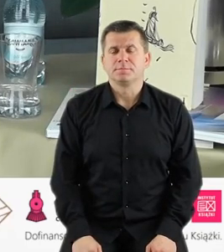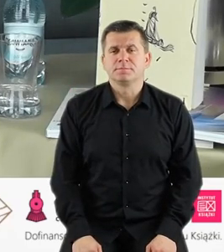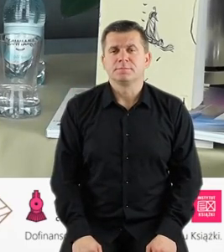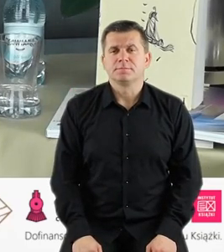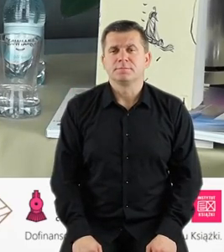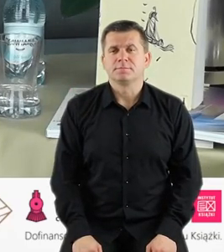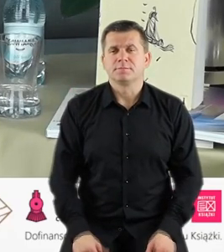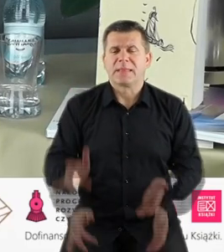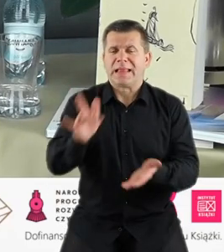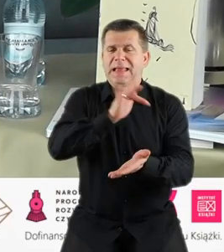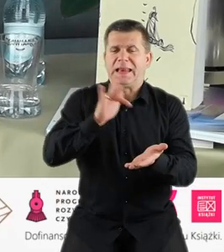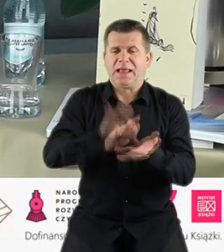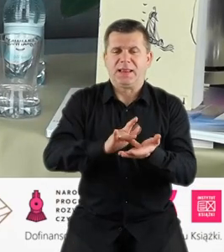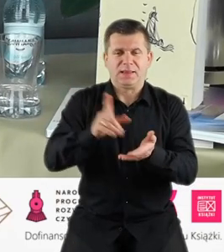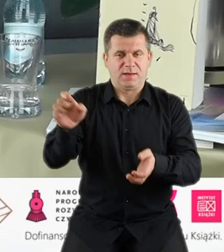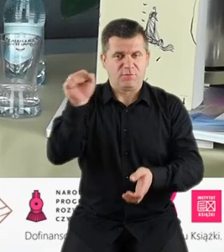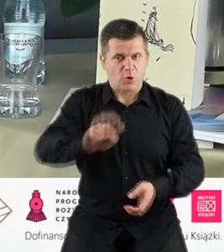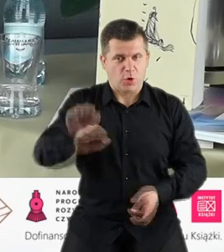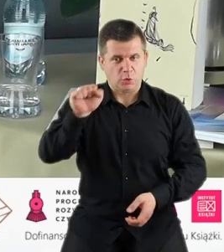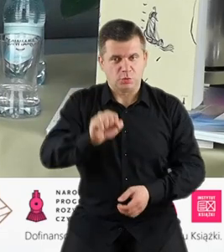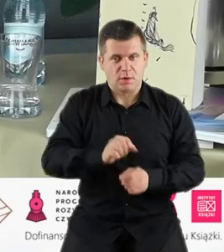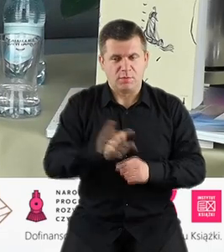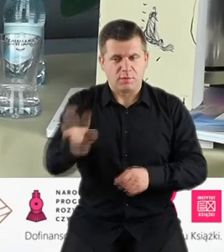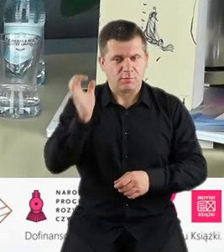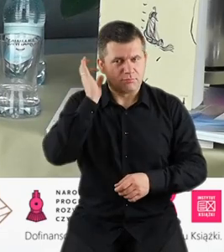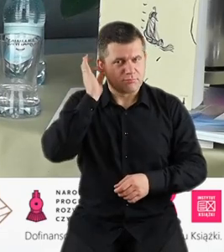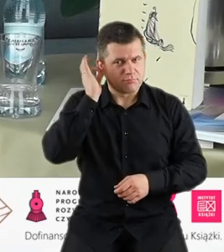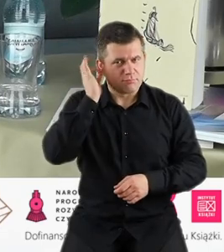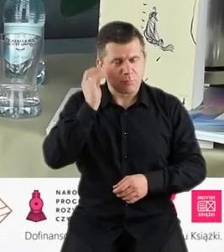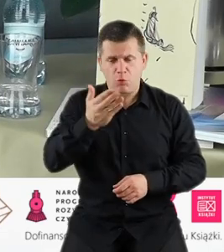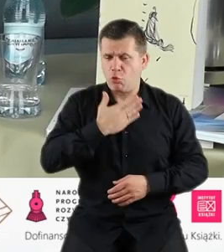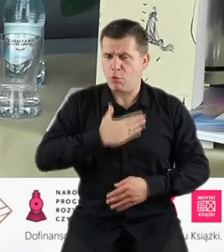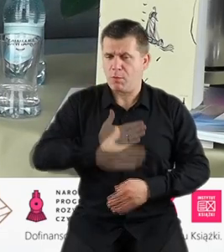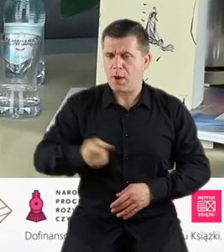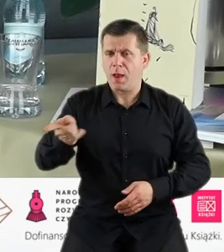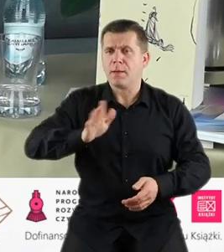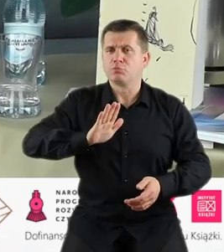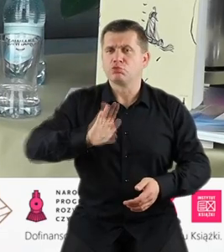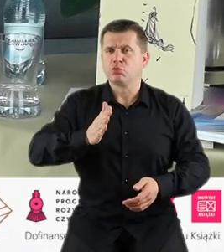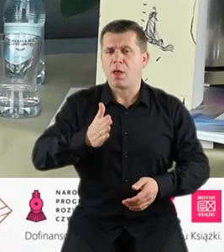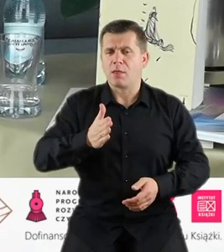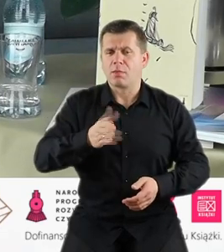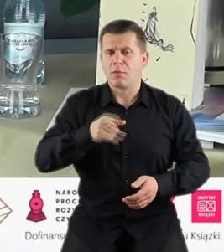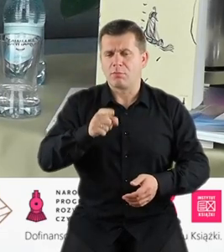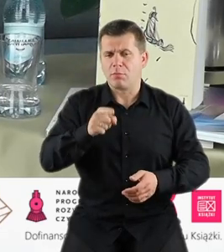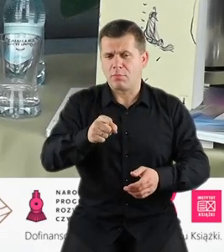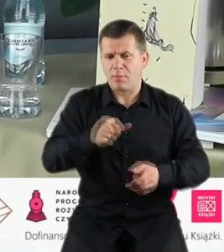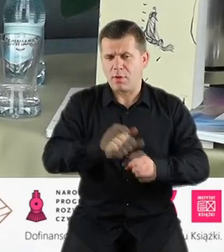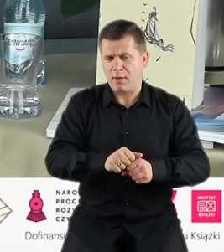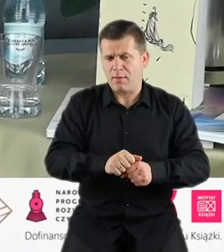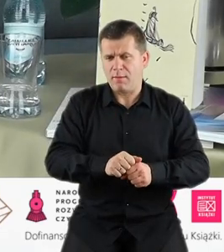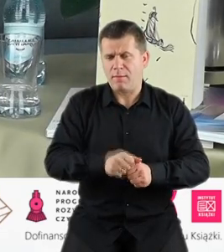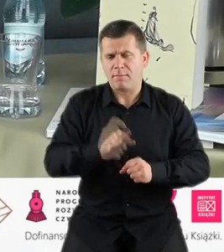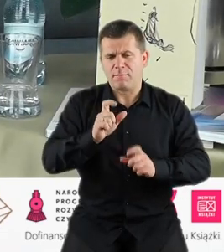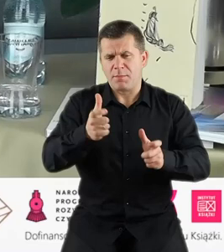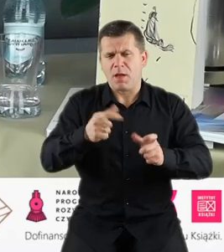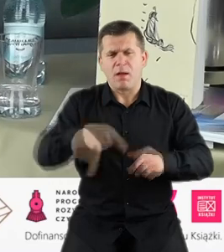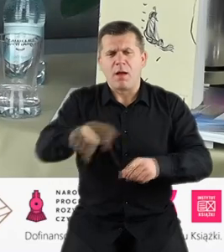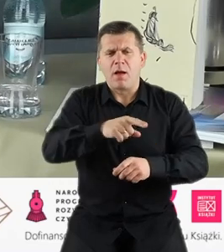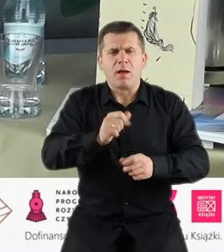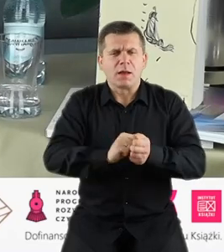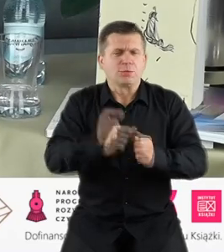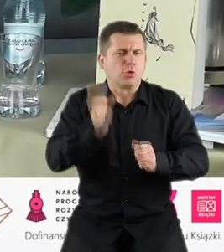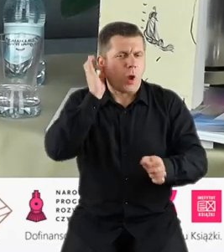na rynku we Wrocławiu. To ona powiedziała, że jej ulubionym przedmiotem jest ten rozbity dzbanek. A przecież to jest tak bardzo